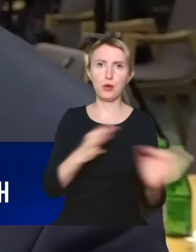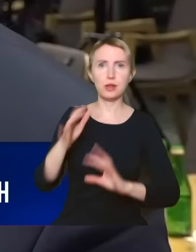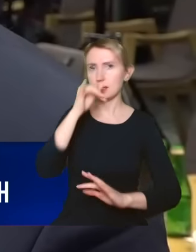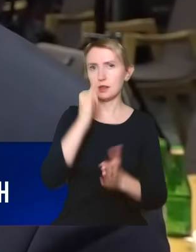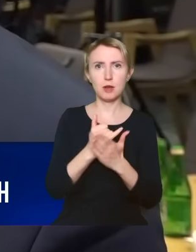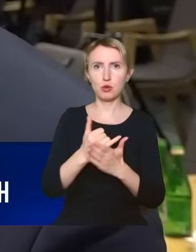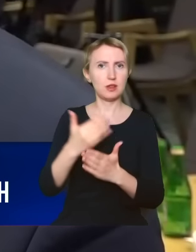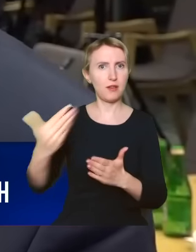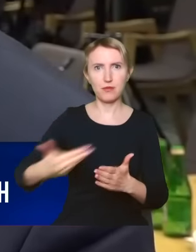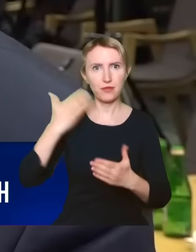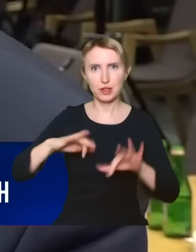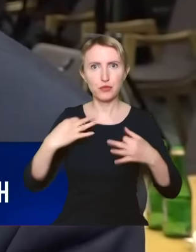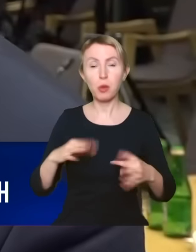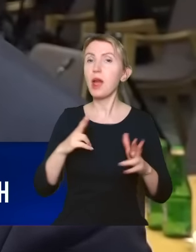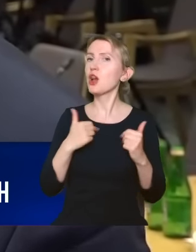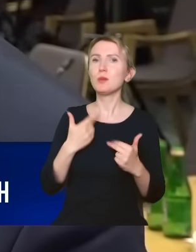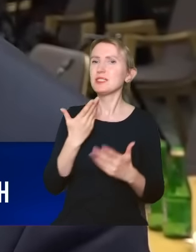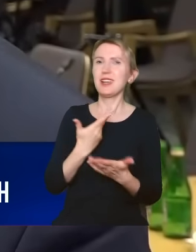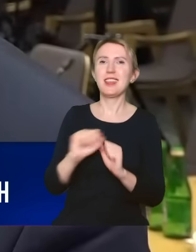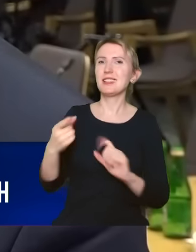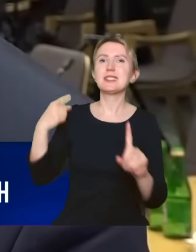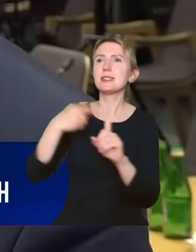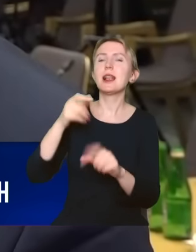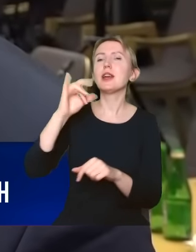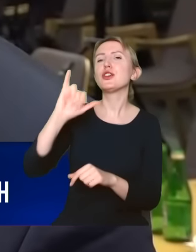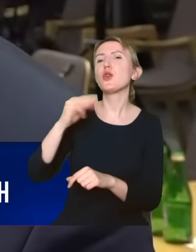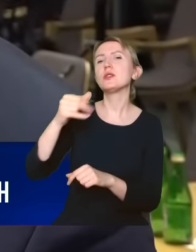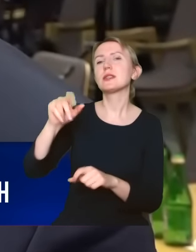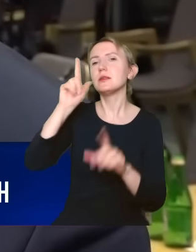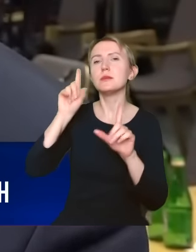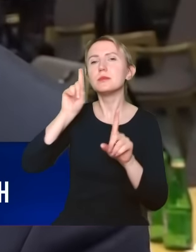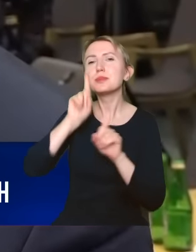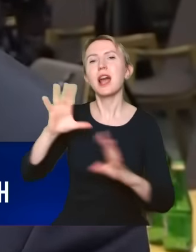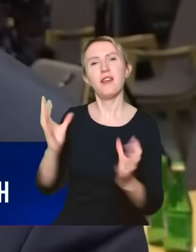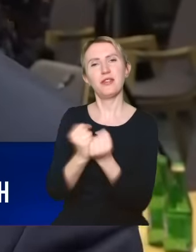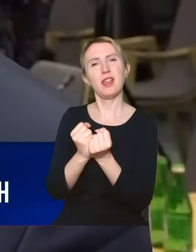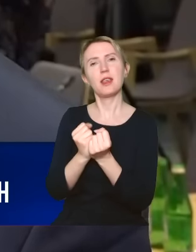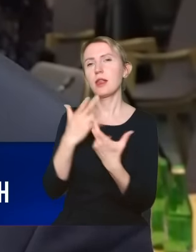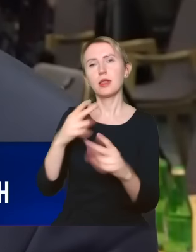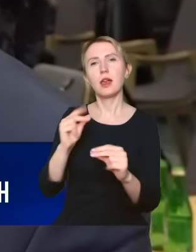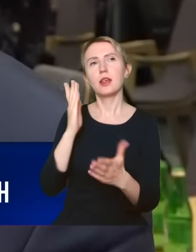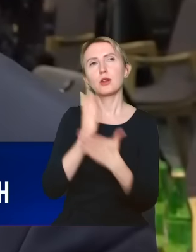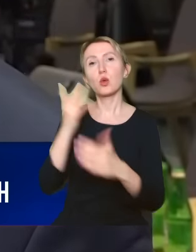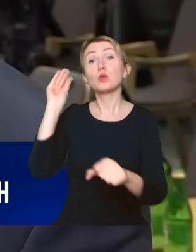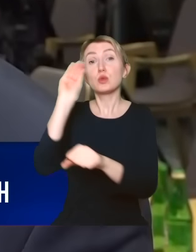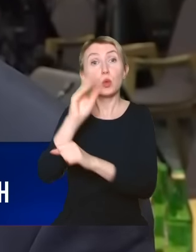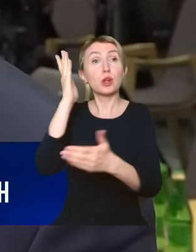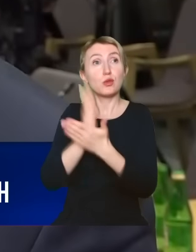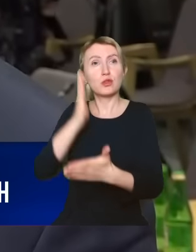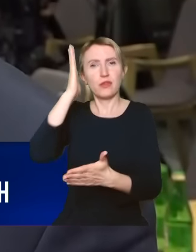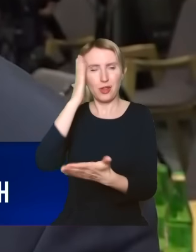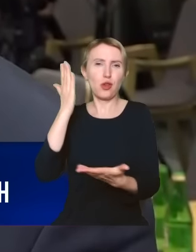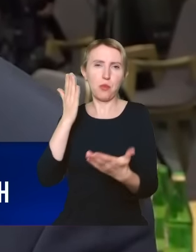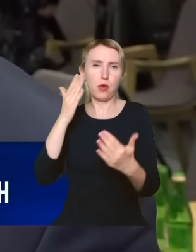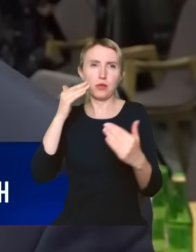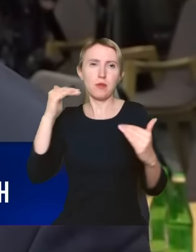wypowiedzi. Ta komisja nie ma służyć Jońskiemu w ustaleniu prawdy, tylko ma potwierdzać pewne z góry przyjęte tezy. Tezy zresztą kompletnie